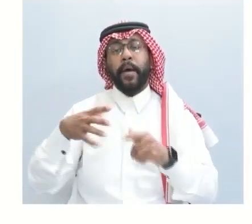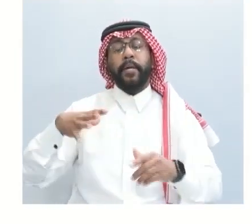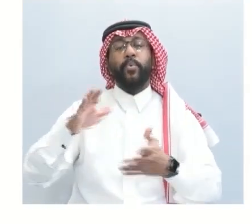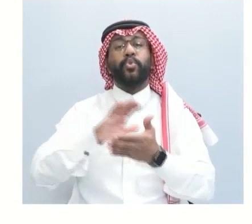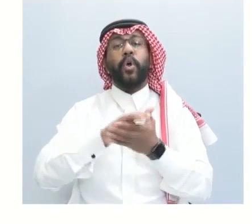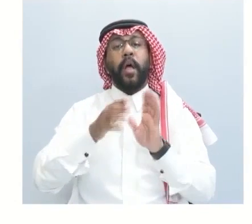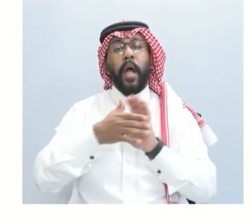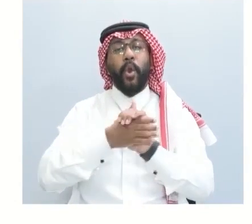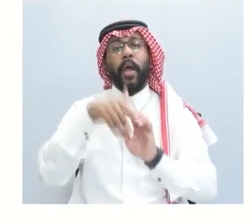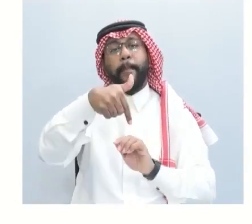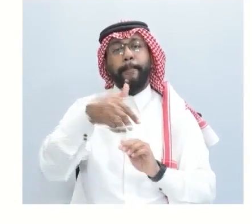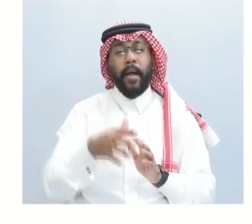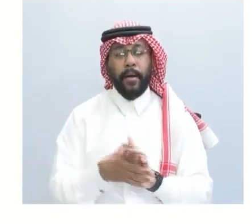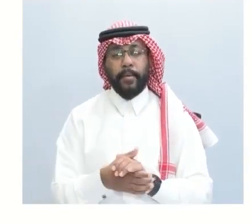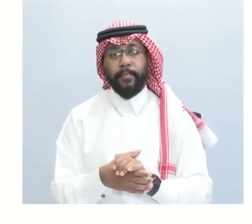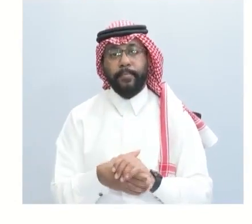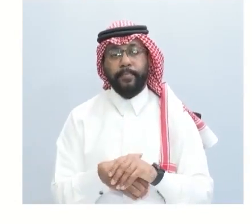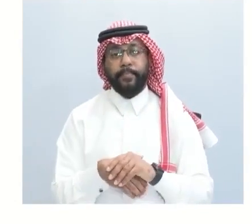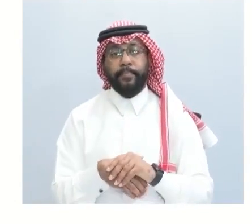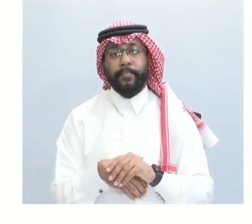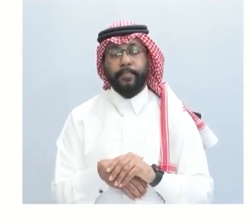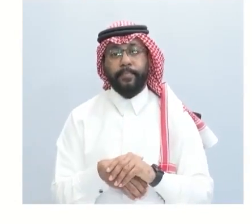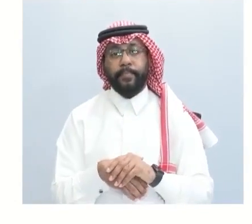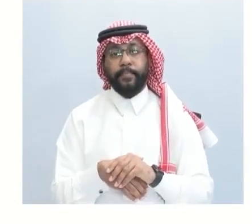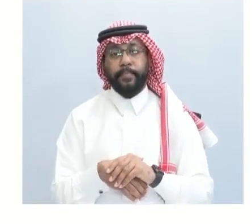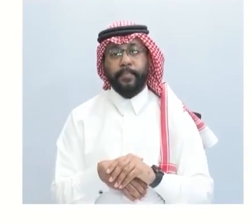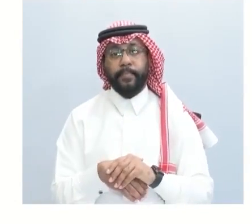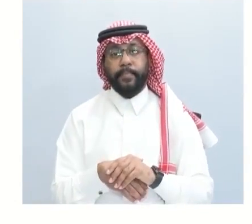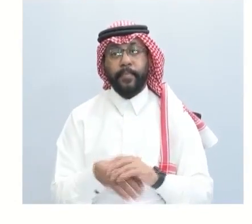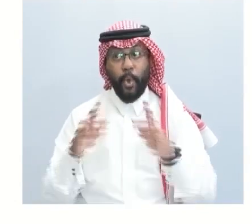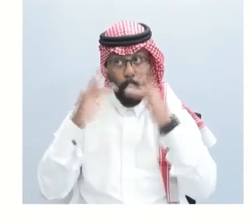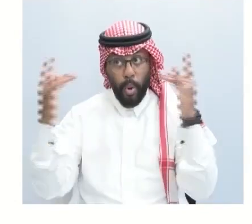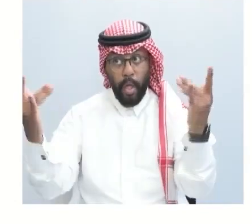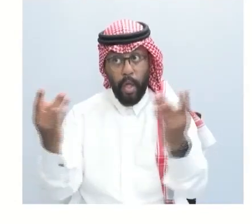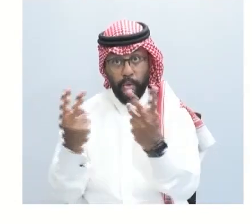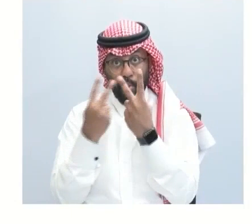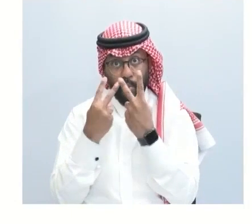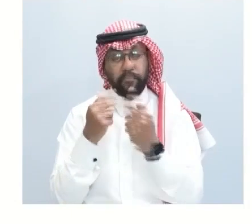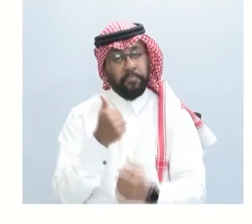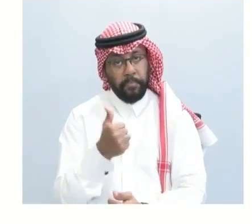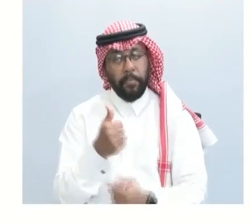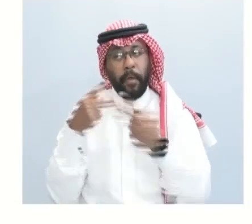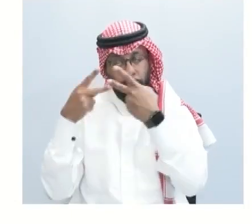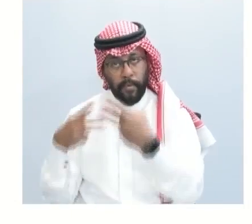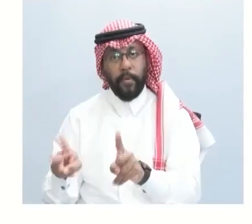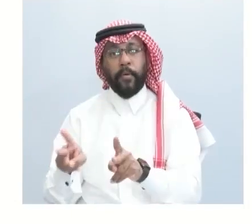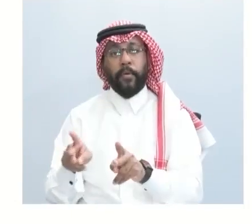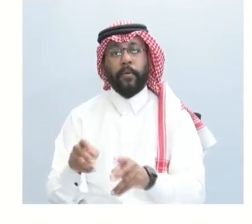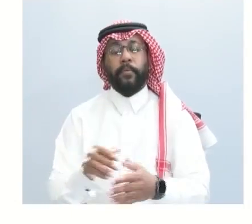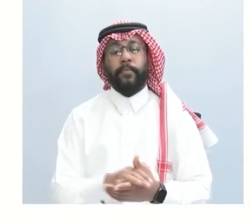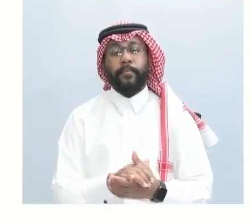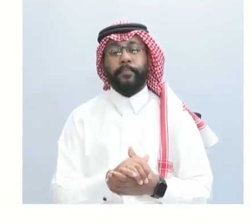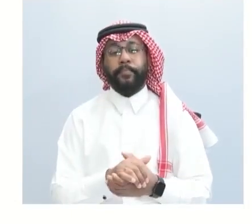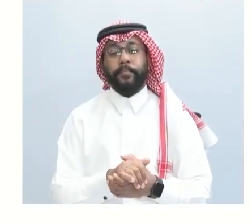دوله يلقي كلمه بلاده في احد مؤتمرات القمه هل هي من المواقف المتميه ام غير منتميه